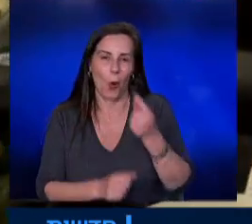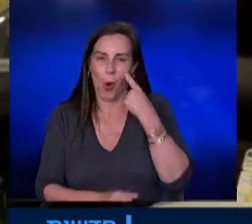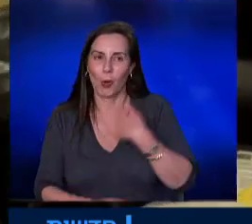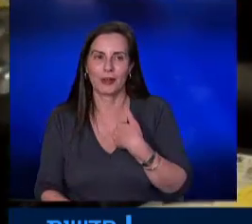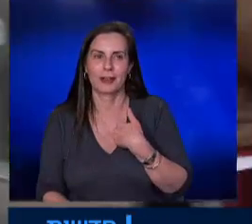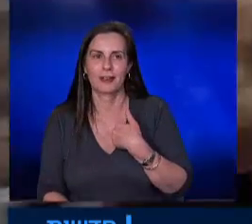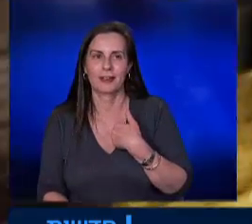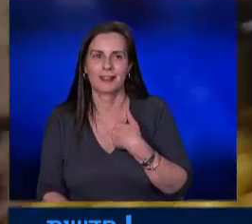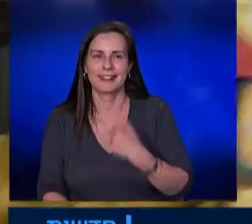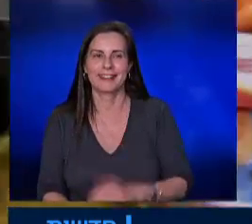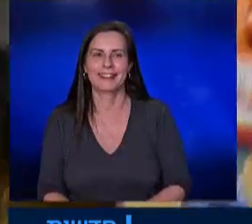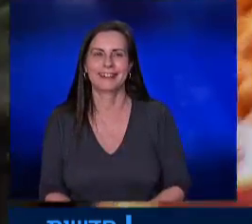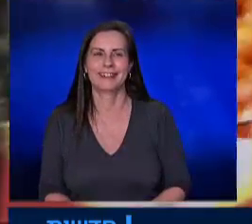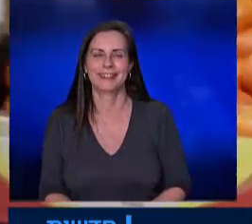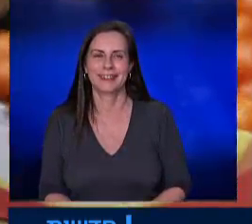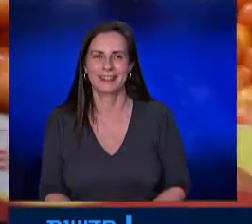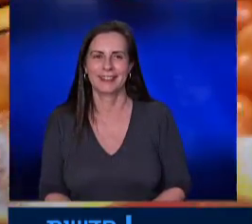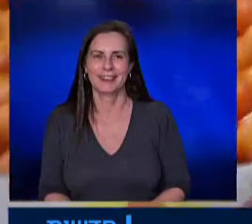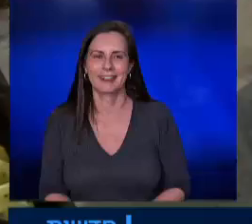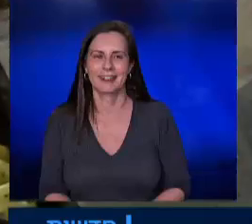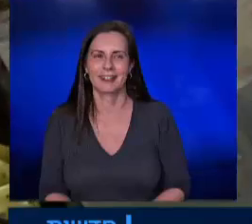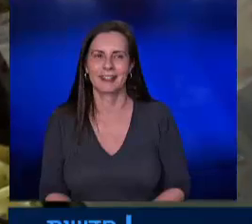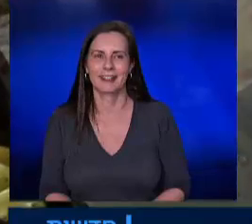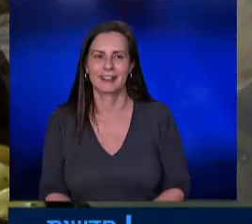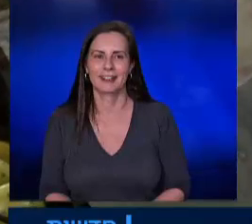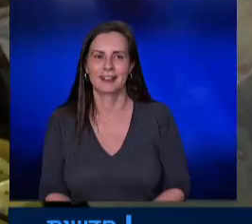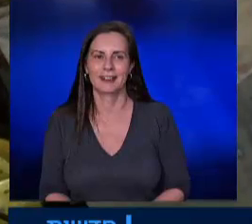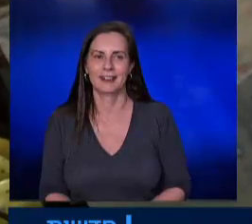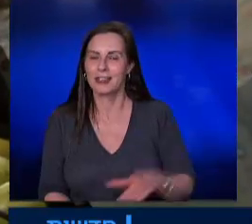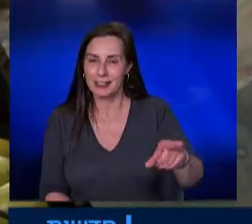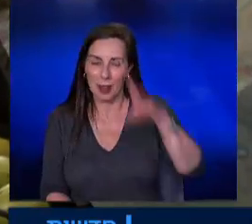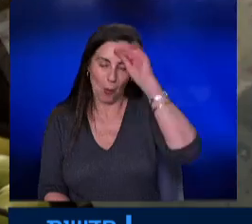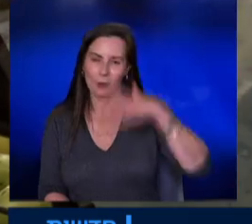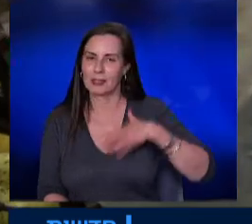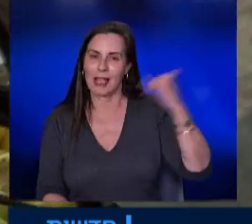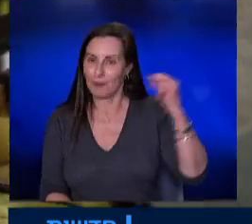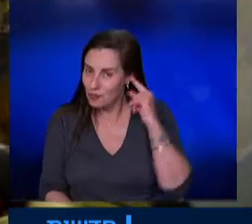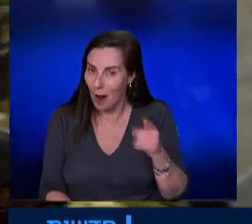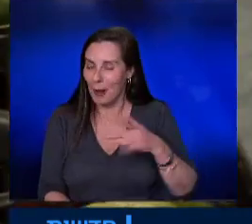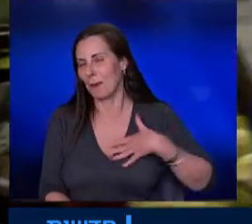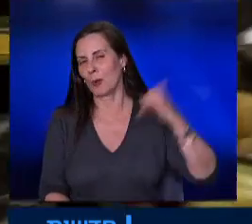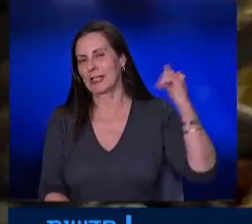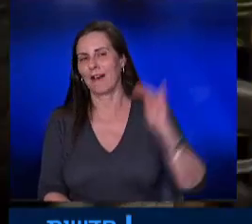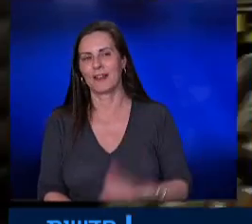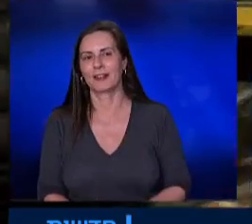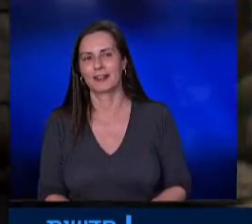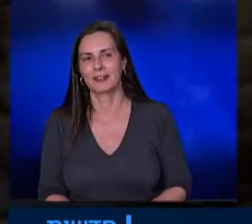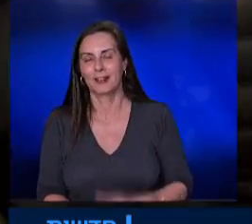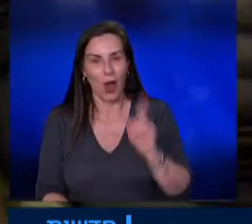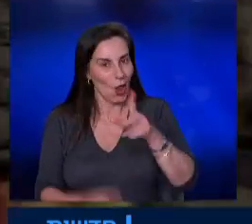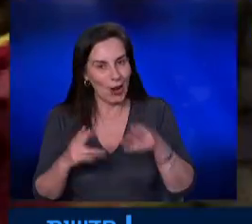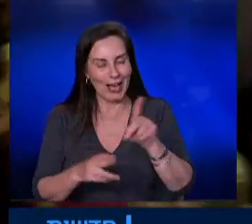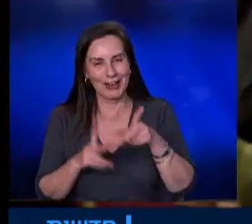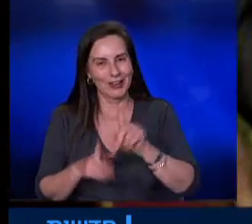אהלן סמי, מה שלומך? בסדר? בחול זהב. שמעת? שמעת? לא לחתוך